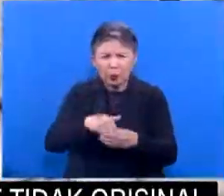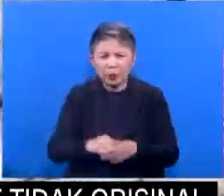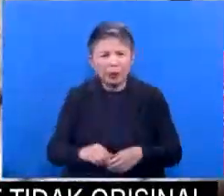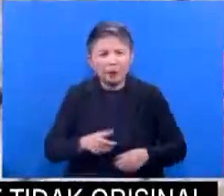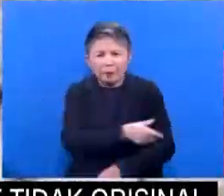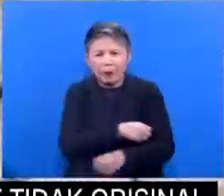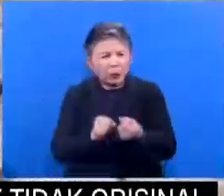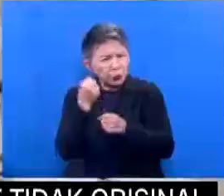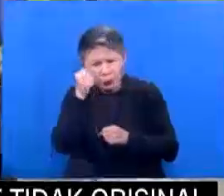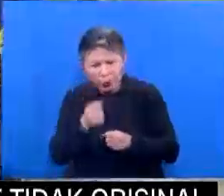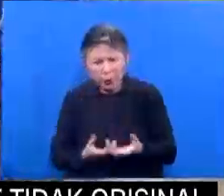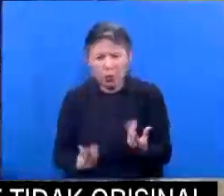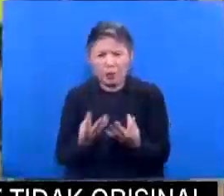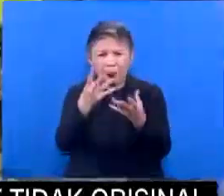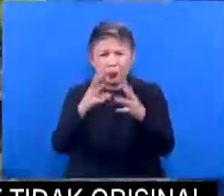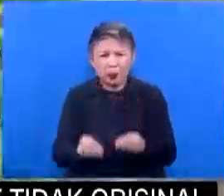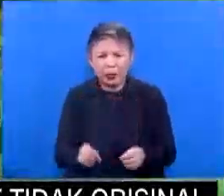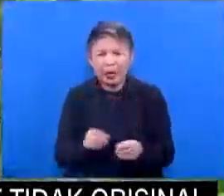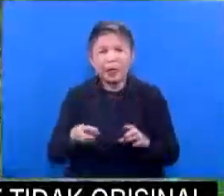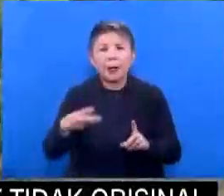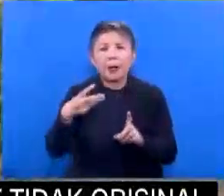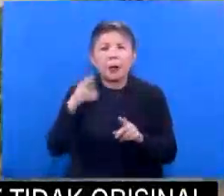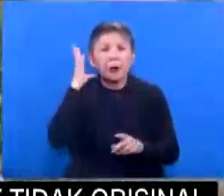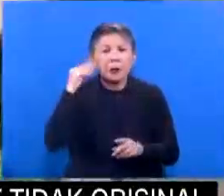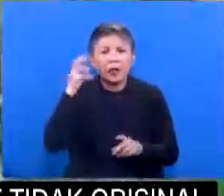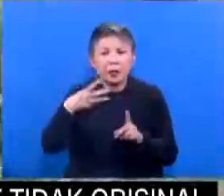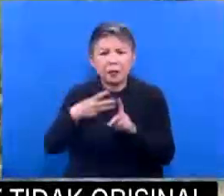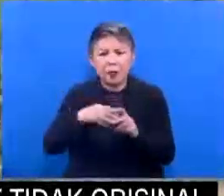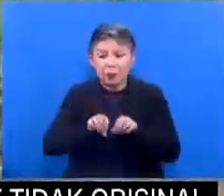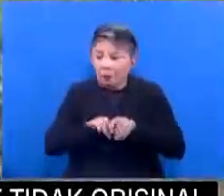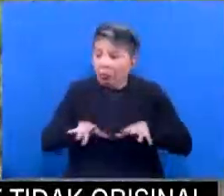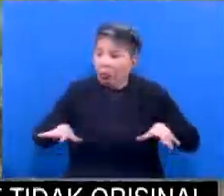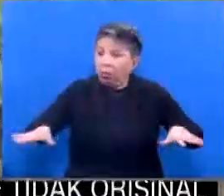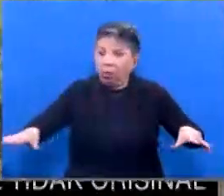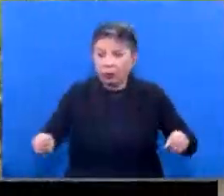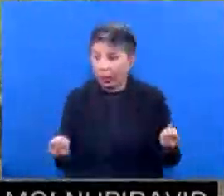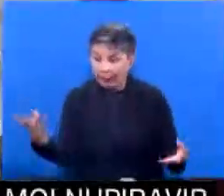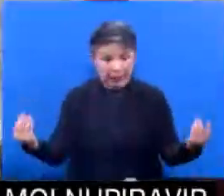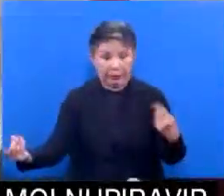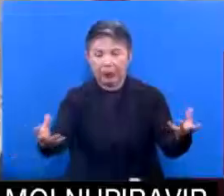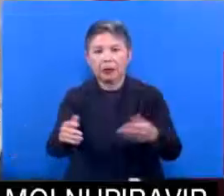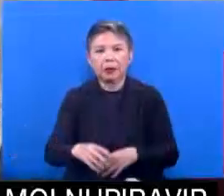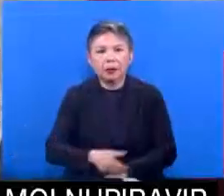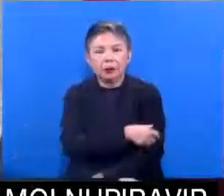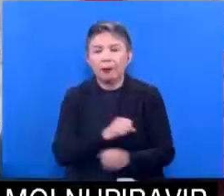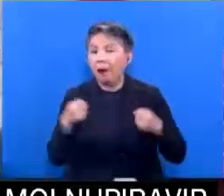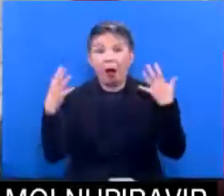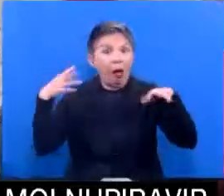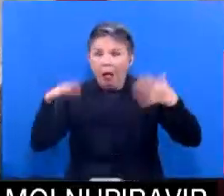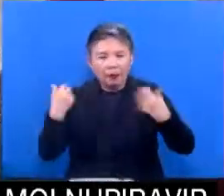kesulitan memadamkan api. Bahkan cairan BBM yang terbakar sempat menyebar ke tempat lainnya sehingga petugas kewalahan memadamkan